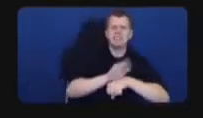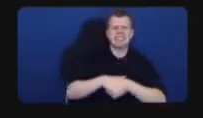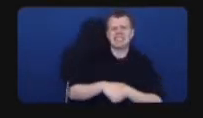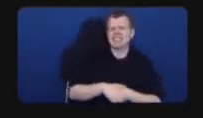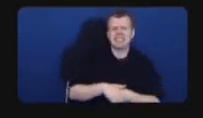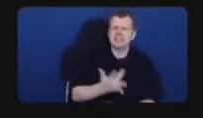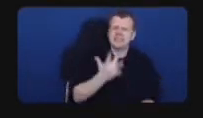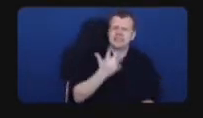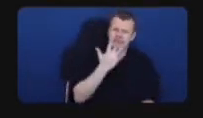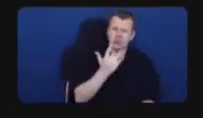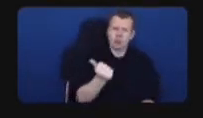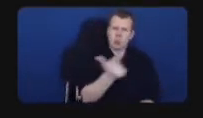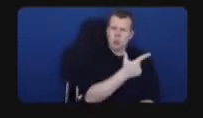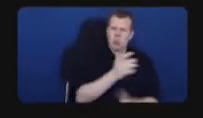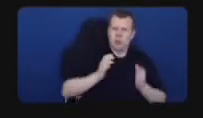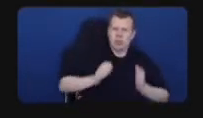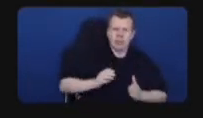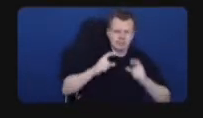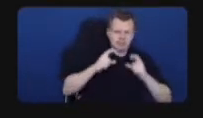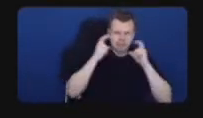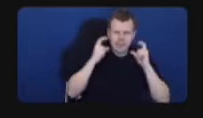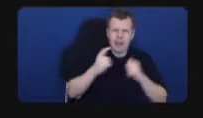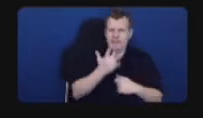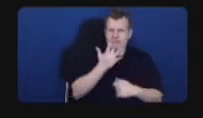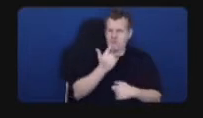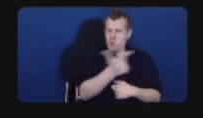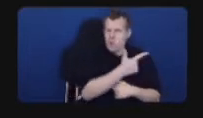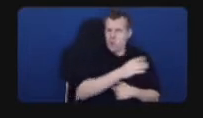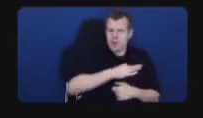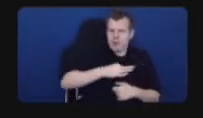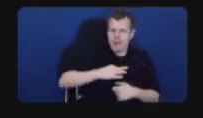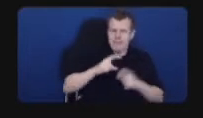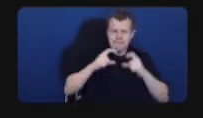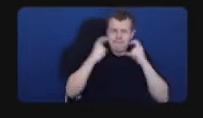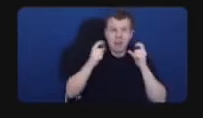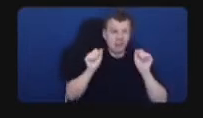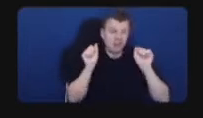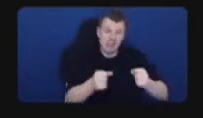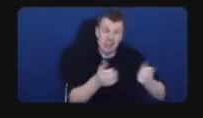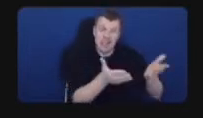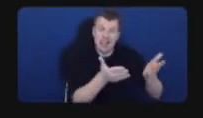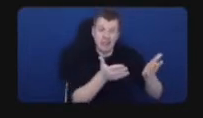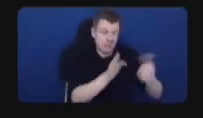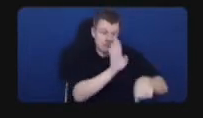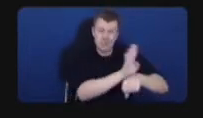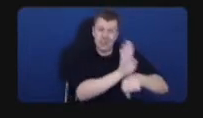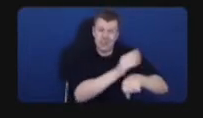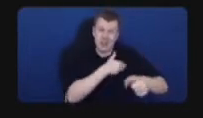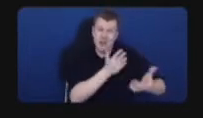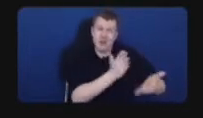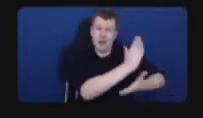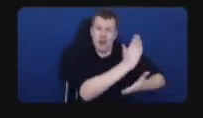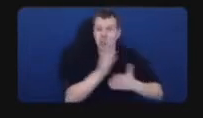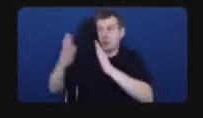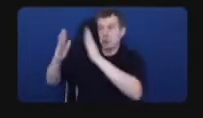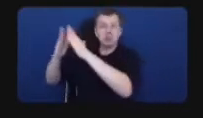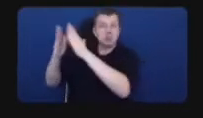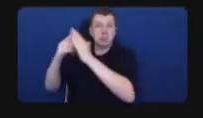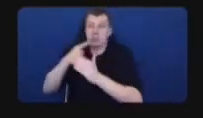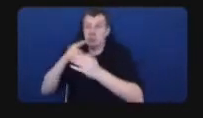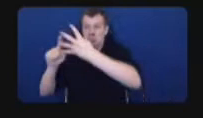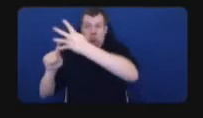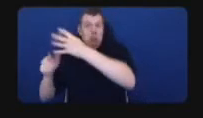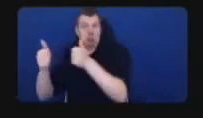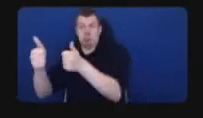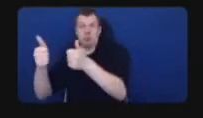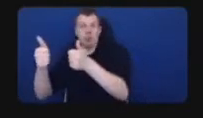的更严谨的一个状态。所以业主呢，如果是说政府费